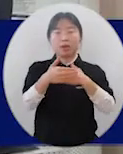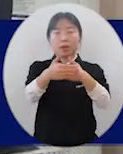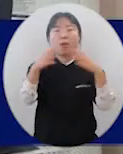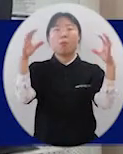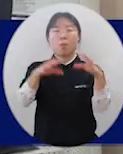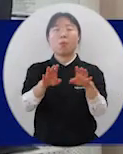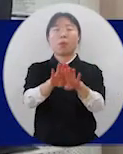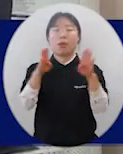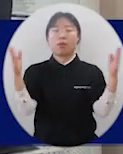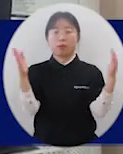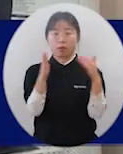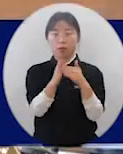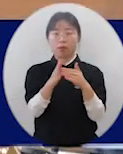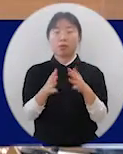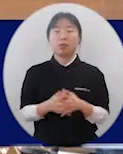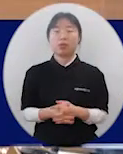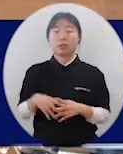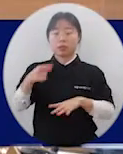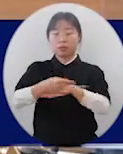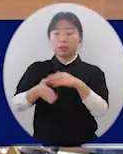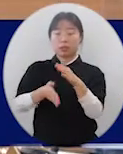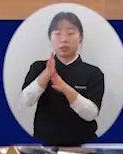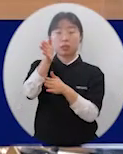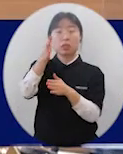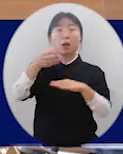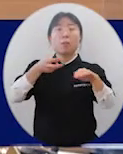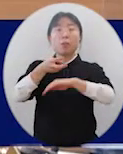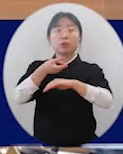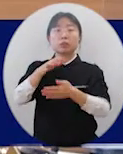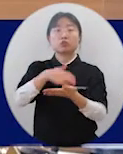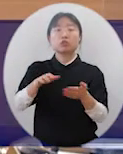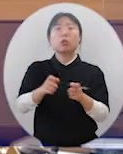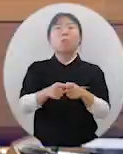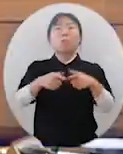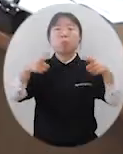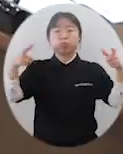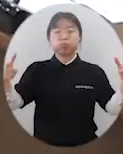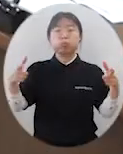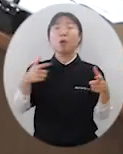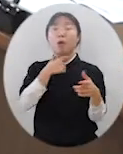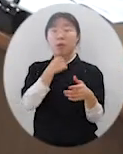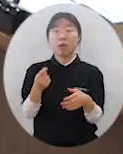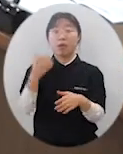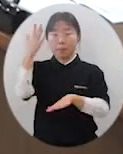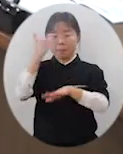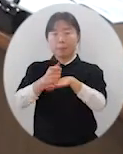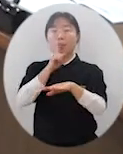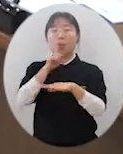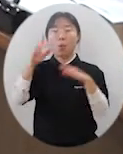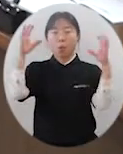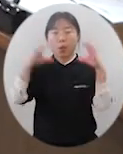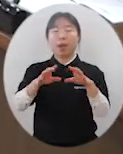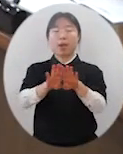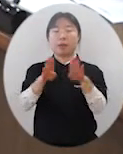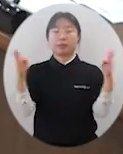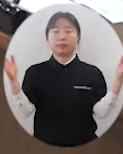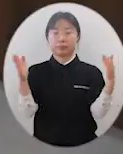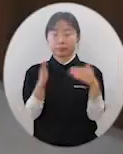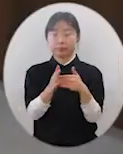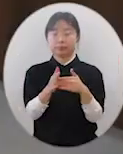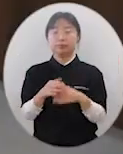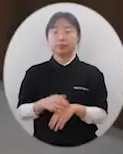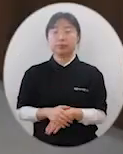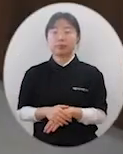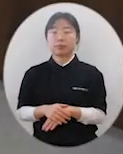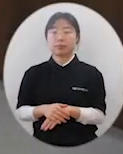개선하고자 의왕시 대중교통 노선체계 개편 용역 최종 보고회를 개최했습니다. 이날 보고회는 의왕시